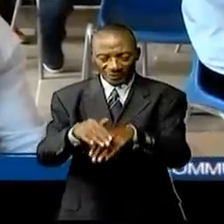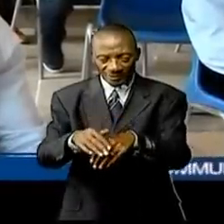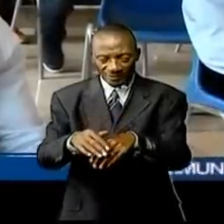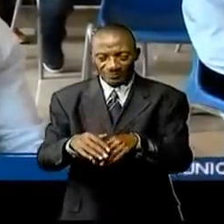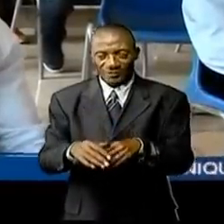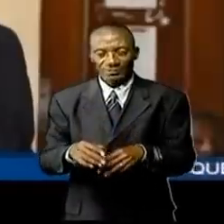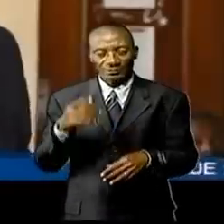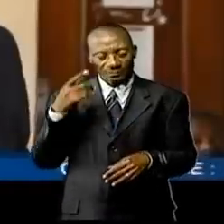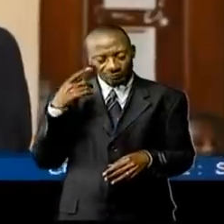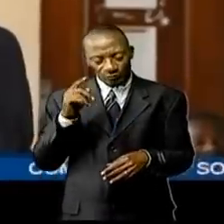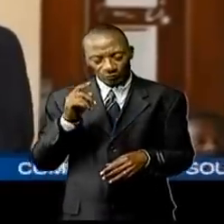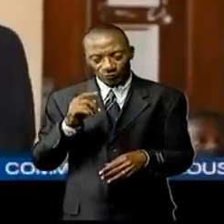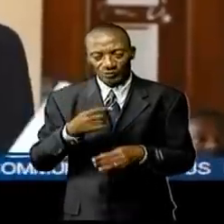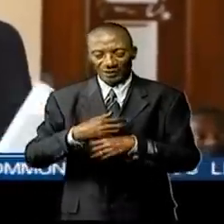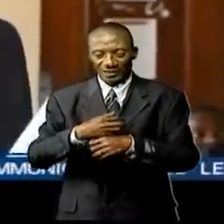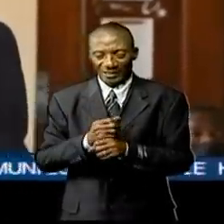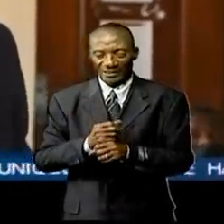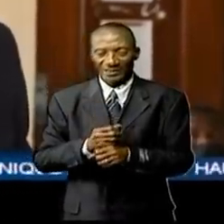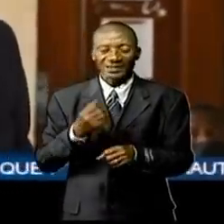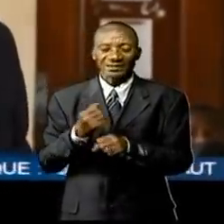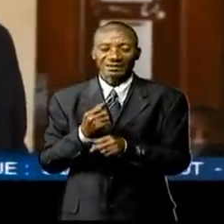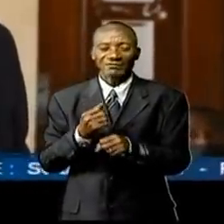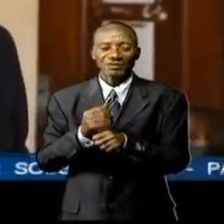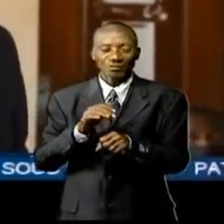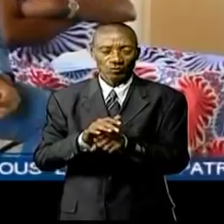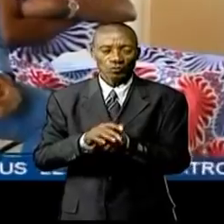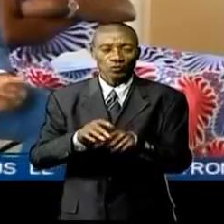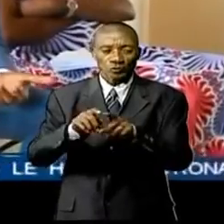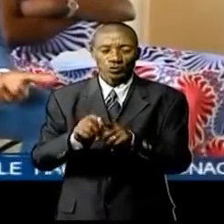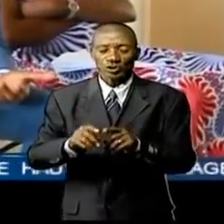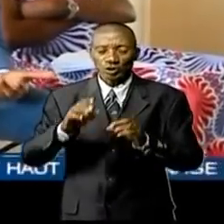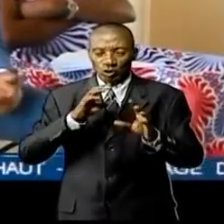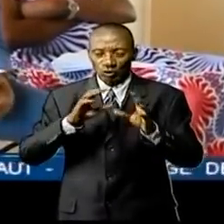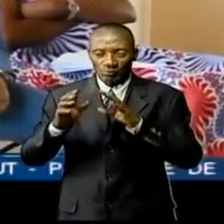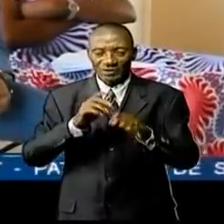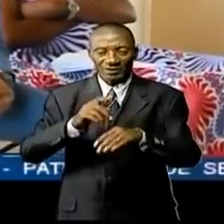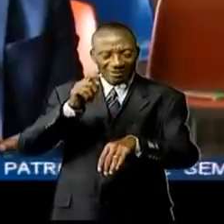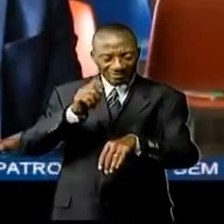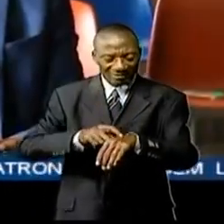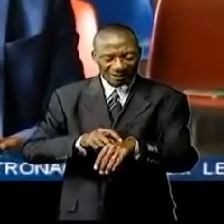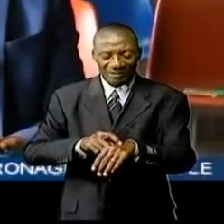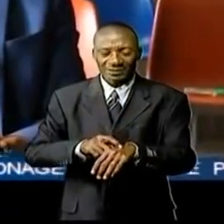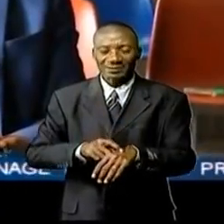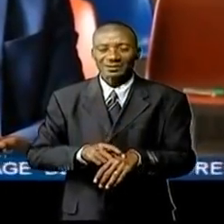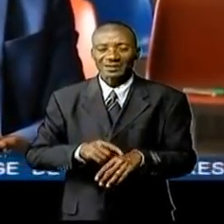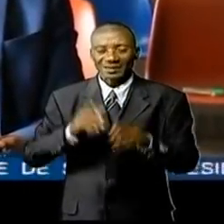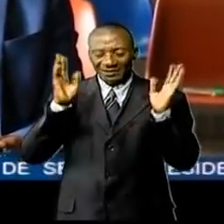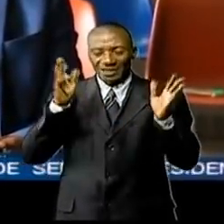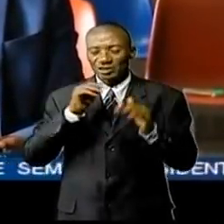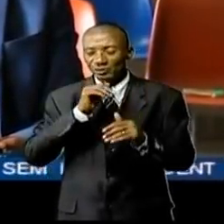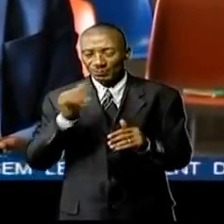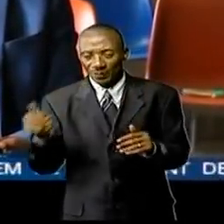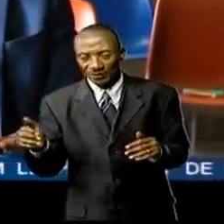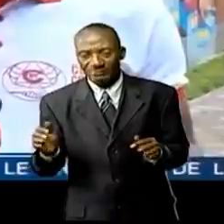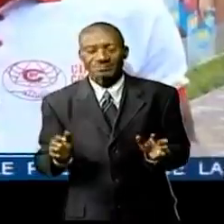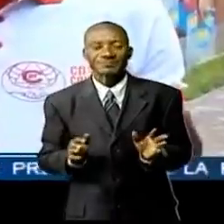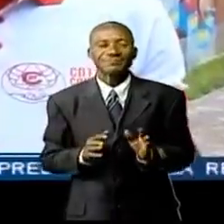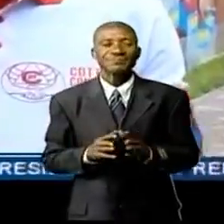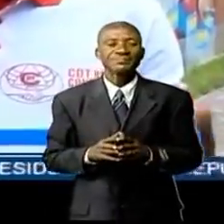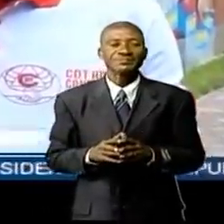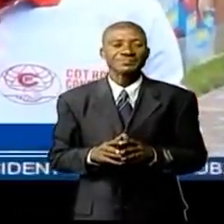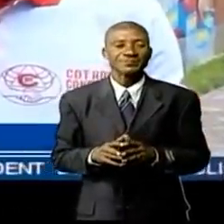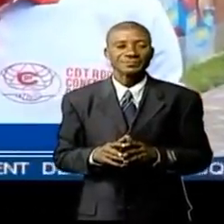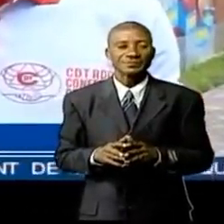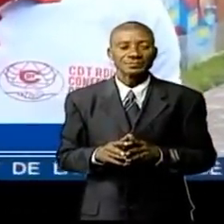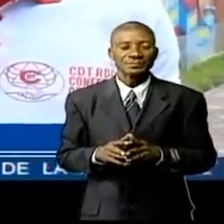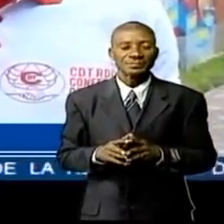milieux de travail et communautés des endroits sécurisés et sans danger pour la santé ». Le numérique bat son plein. Nous